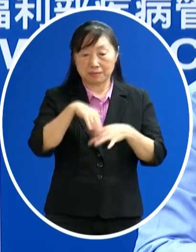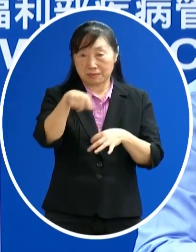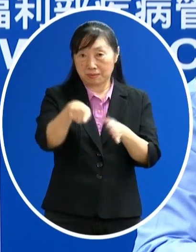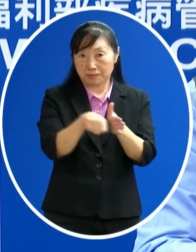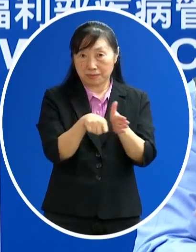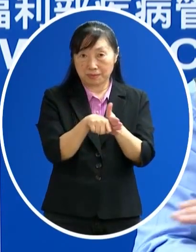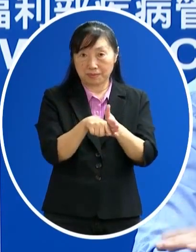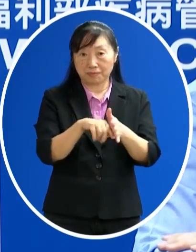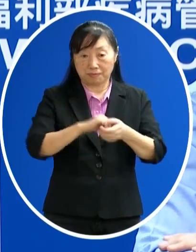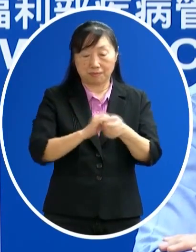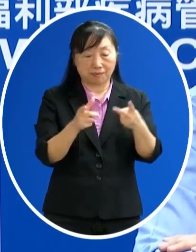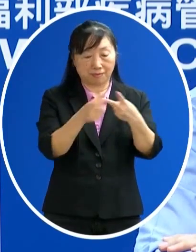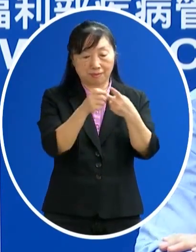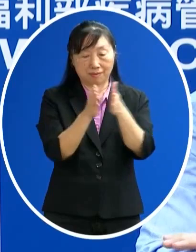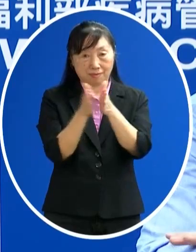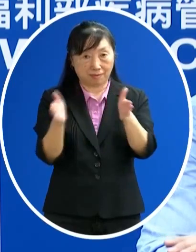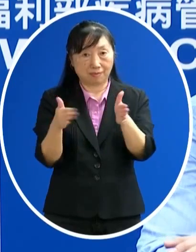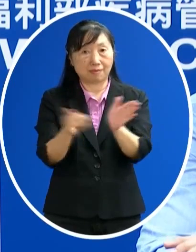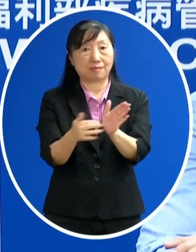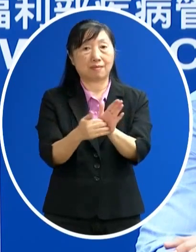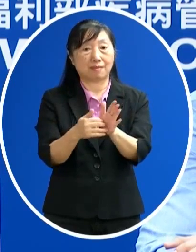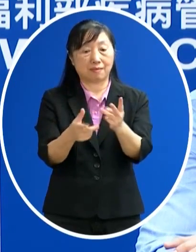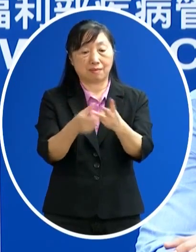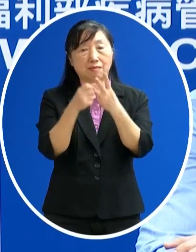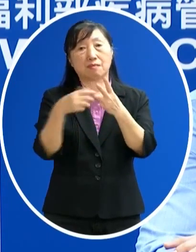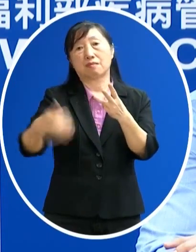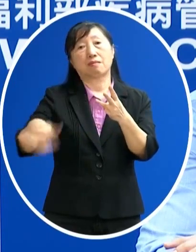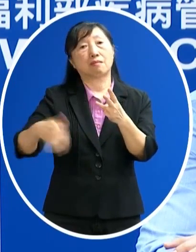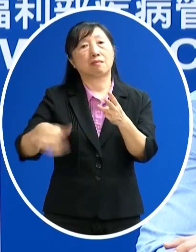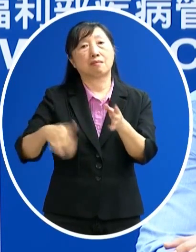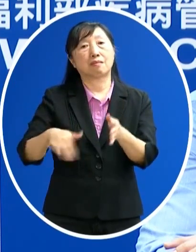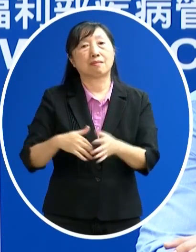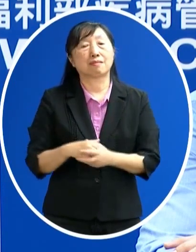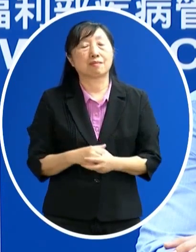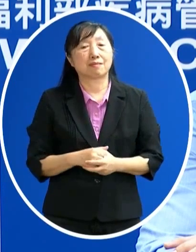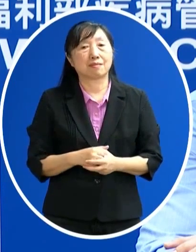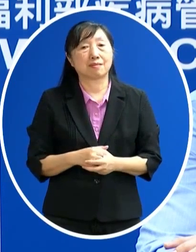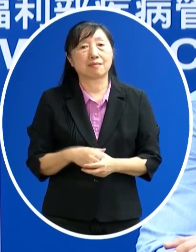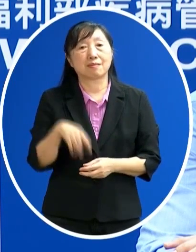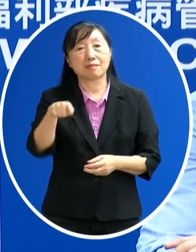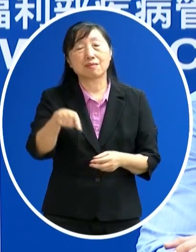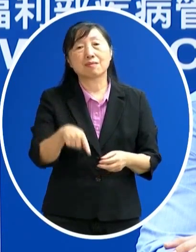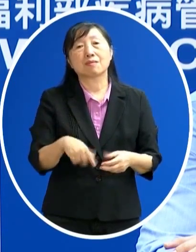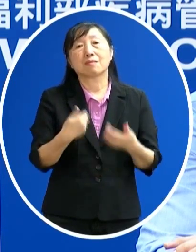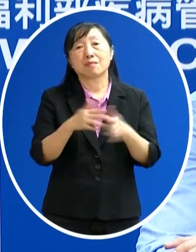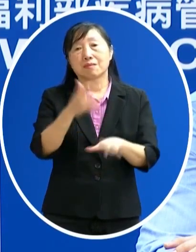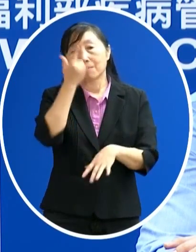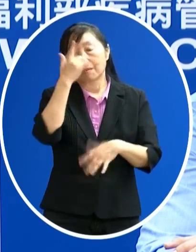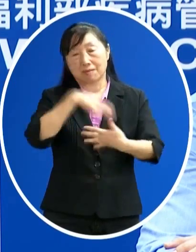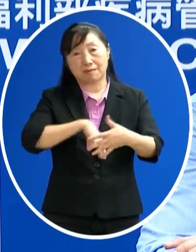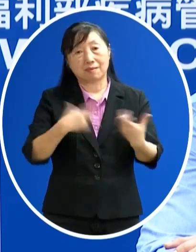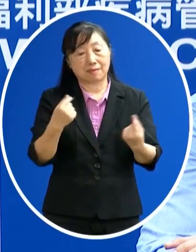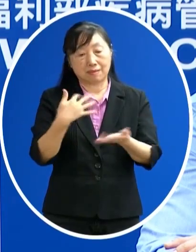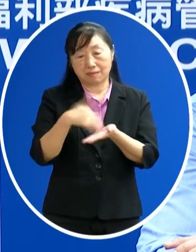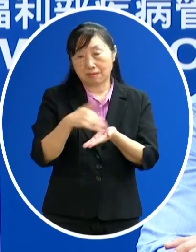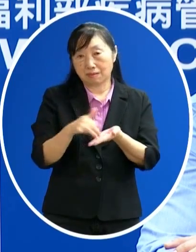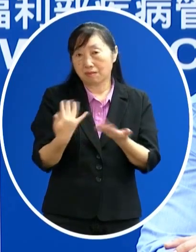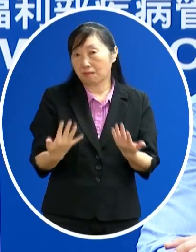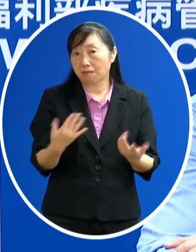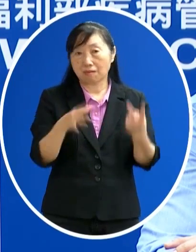当然一定是二期做完的，可是三期没有完。 Moderna 也是估计要